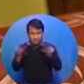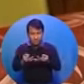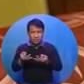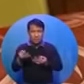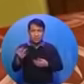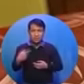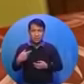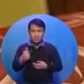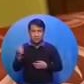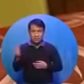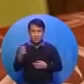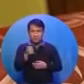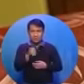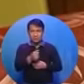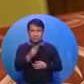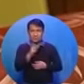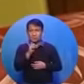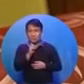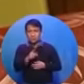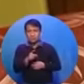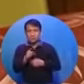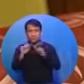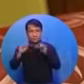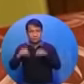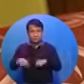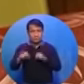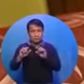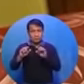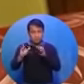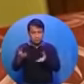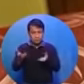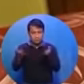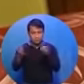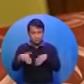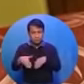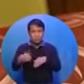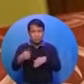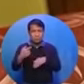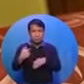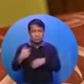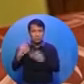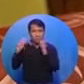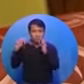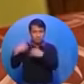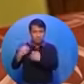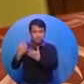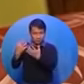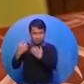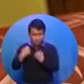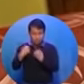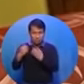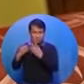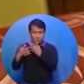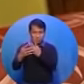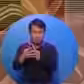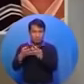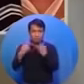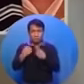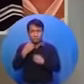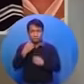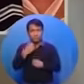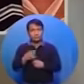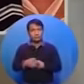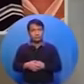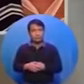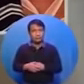meron chance po kasi na mapakulong nila ako nang wala akong kaalam-alam. Okay. Since kanino pa binabanggit, ma'am,